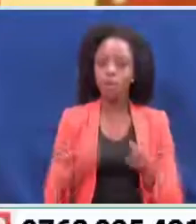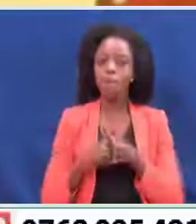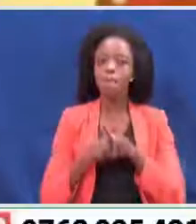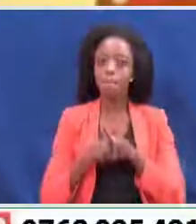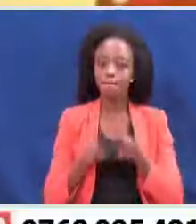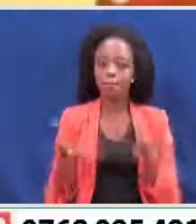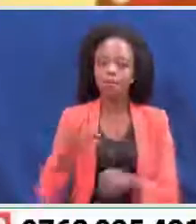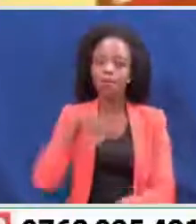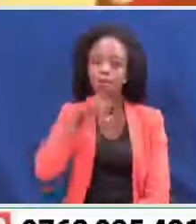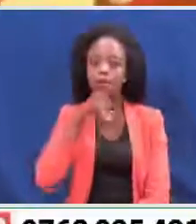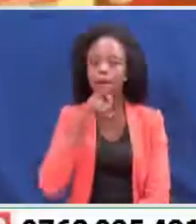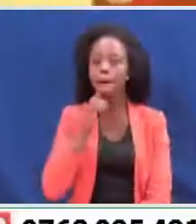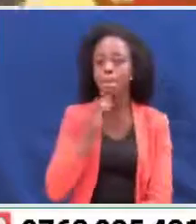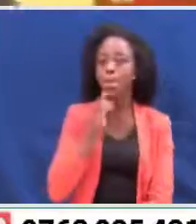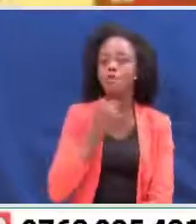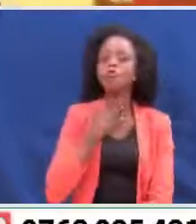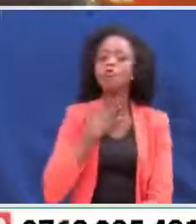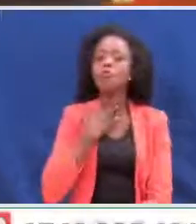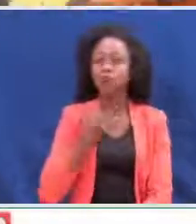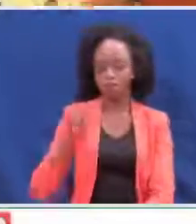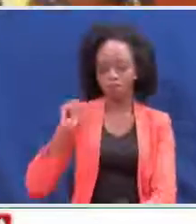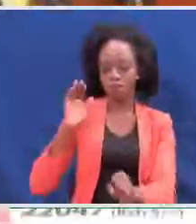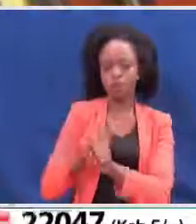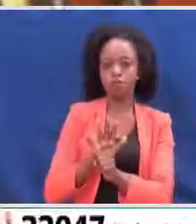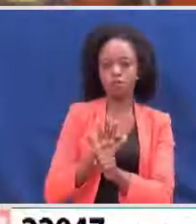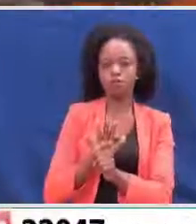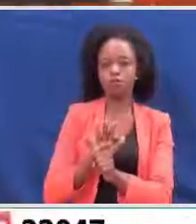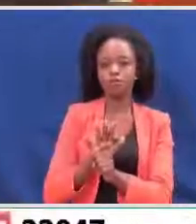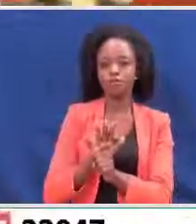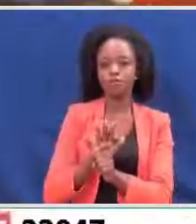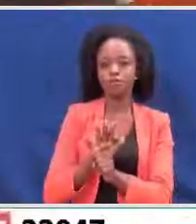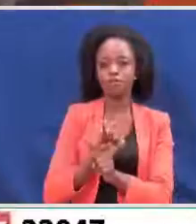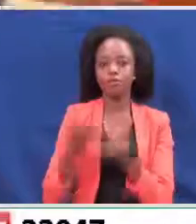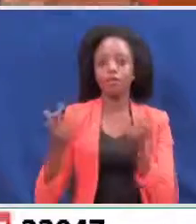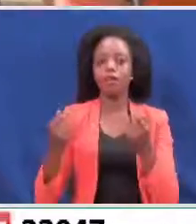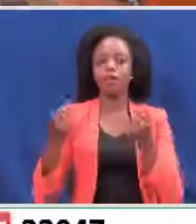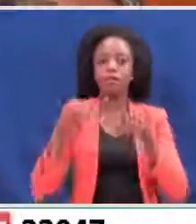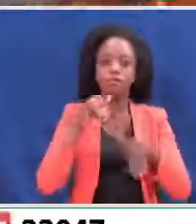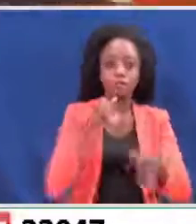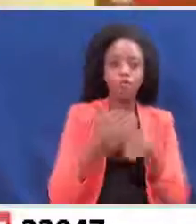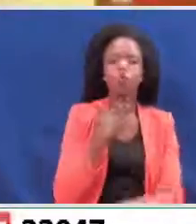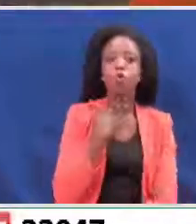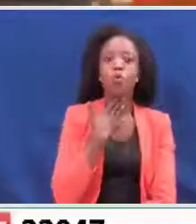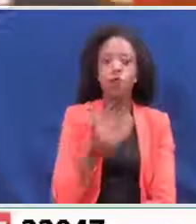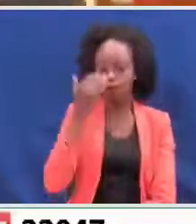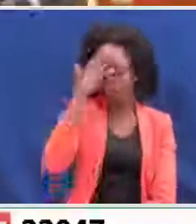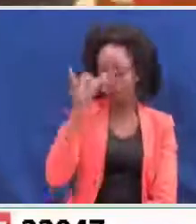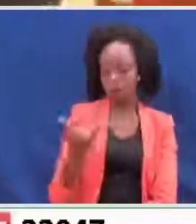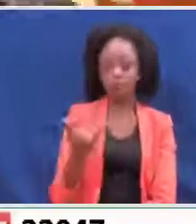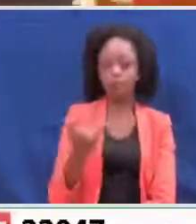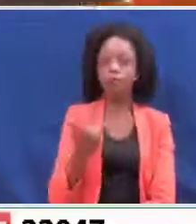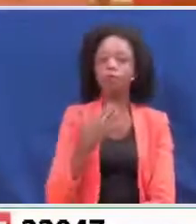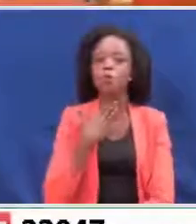Raila Odinga is so desperate for us versus them for a contested referendum. Because they won't